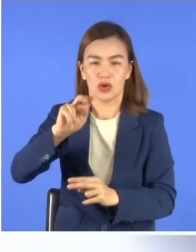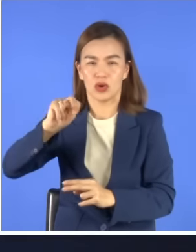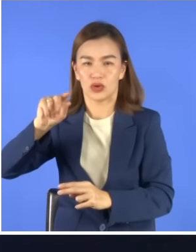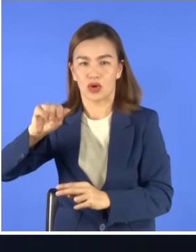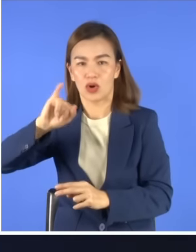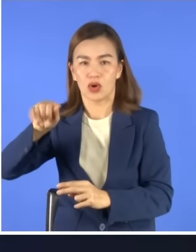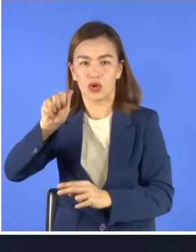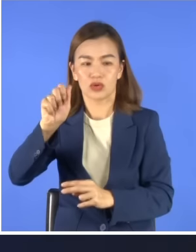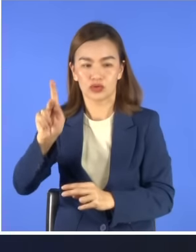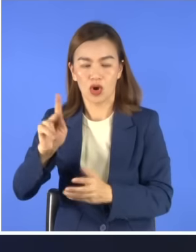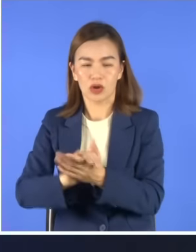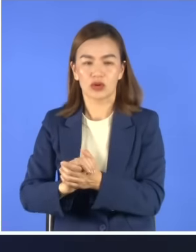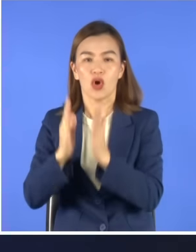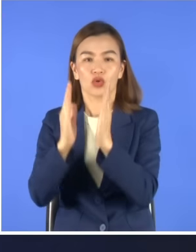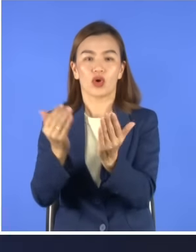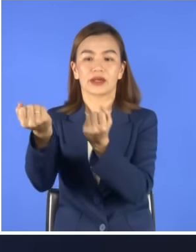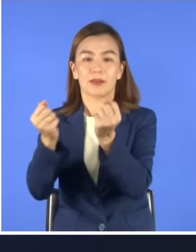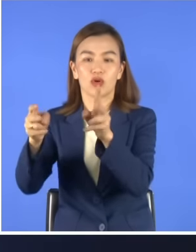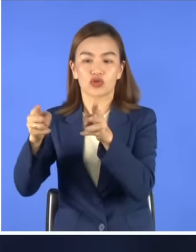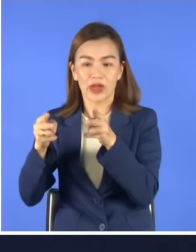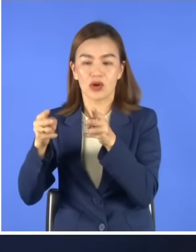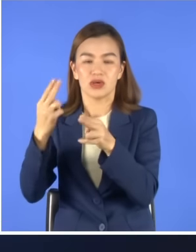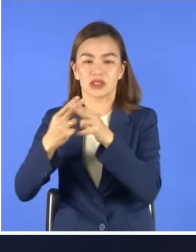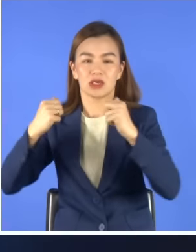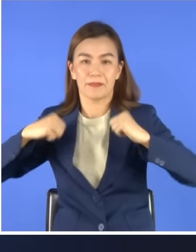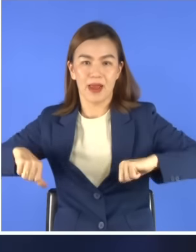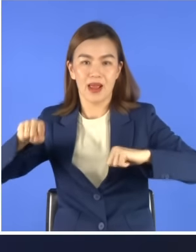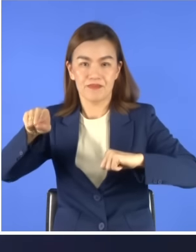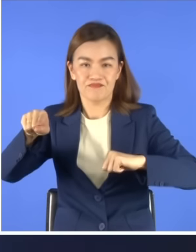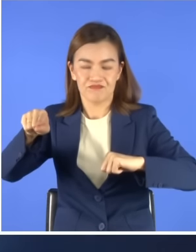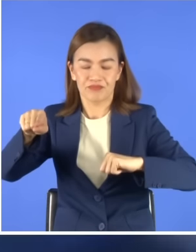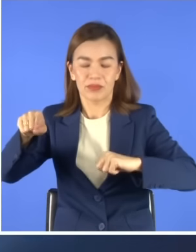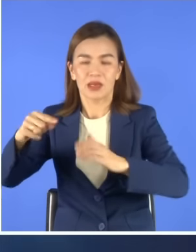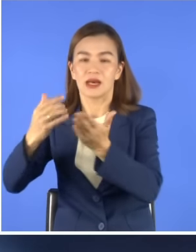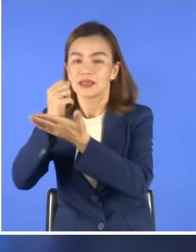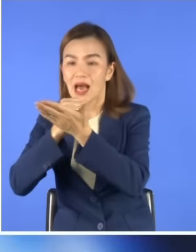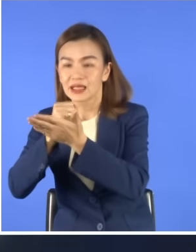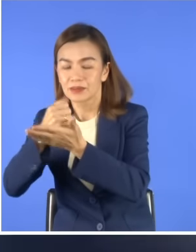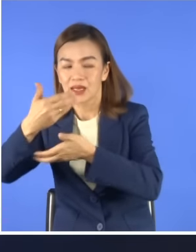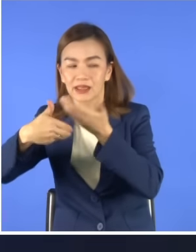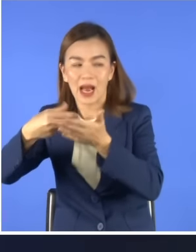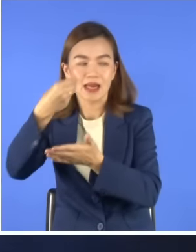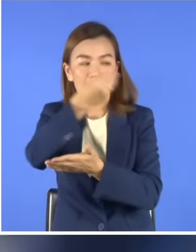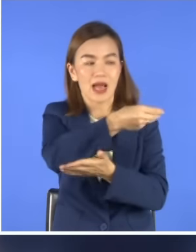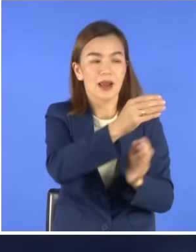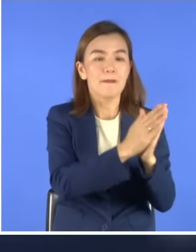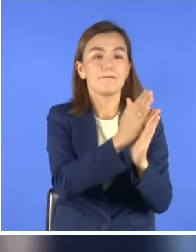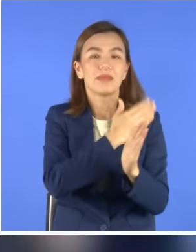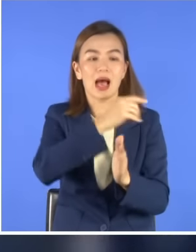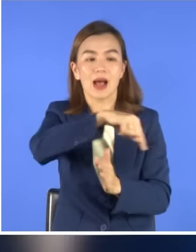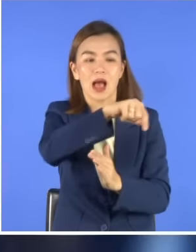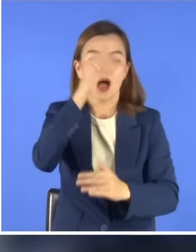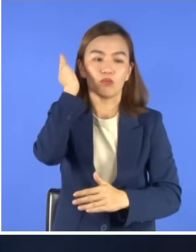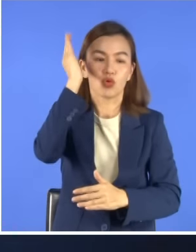มตัวนายเป้คนขับรถสองแถวซึ่งนำยาเสพติดมาขายให้กับพระสงฆ์ในวัดเลยค่ะชายเสื้อสีน้ำเงินเนี่ยนะเข้าม